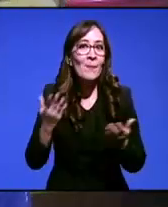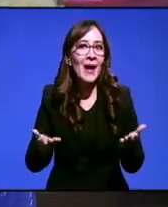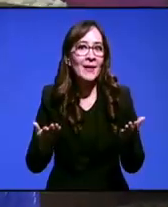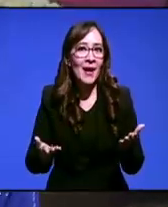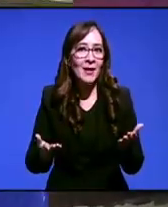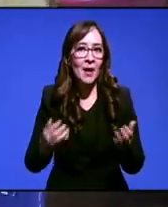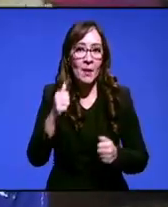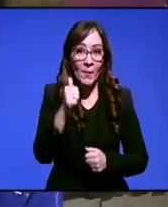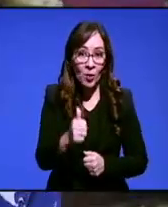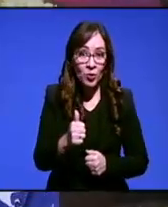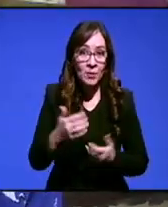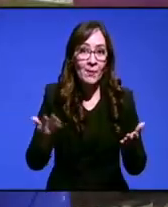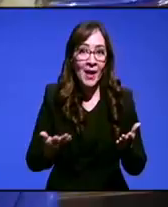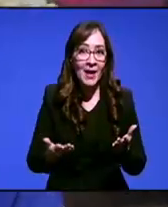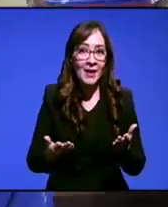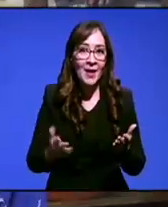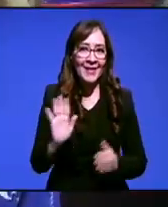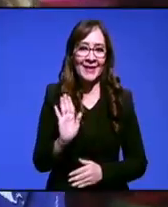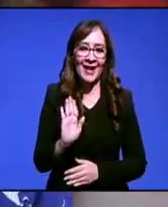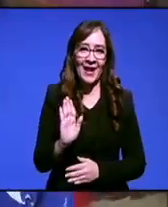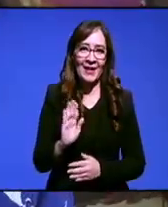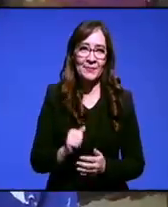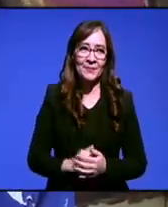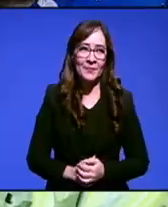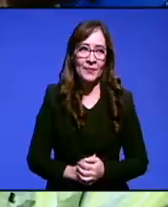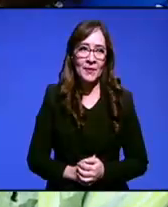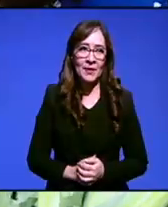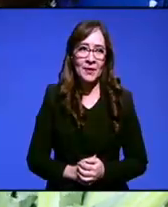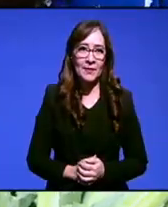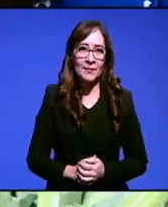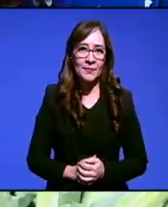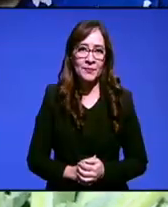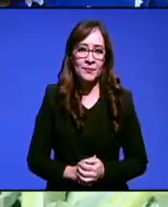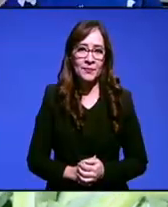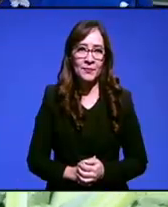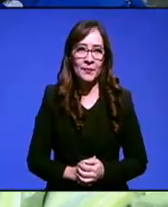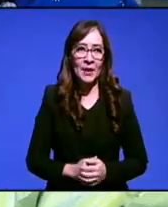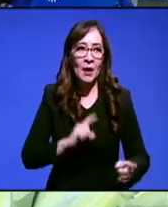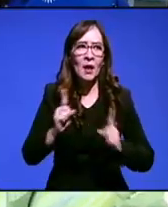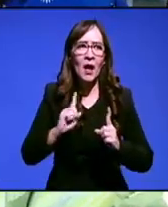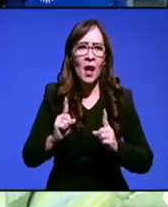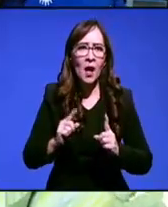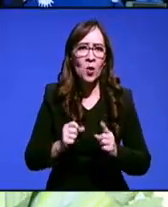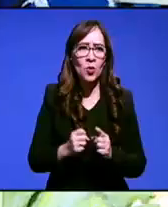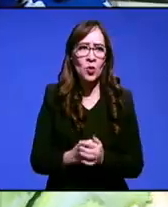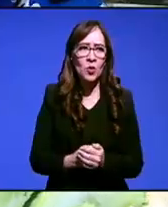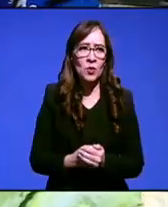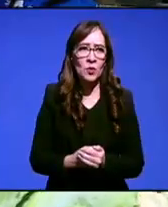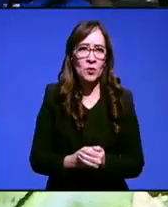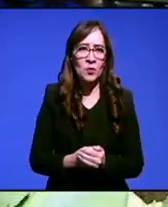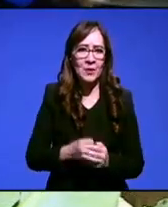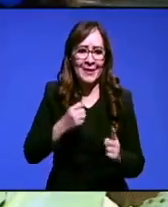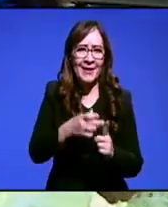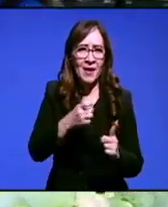mana wortel yang segar dilihat dari warnanya. Ada nggak sih tips lainnya? Ada. Kalau dia yang keras, dia lebih tahan